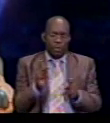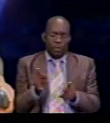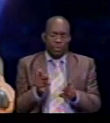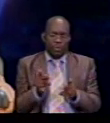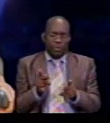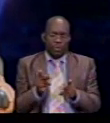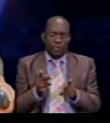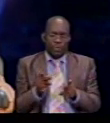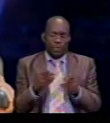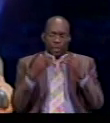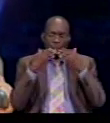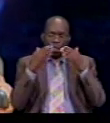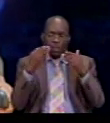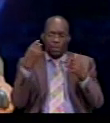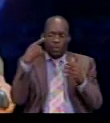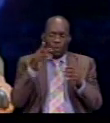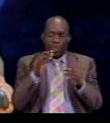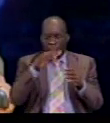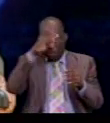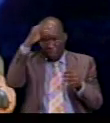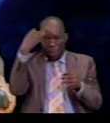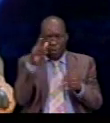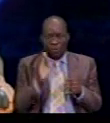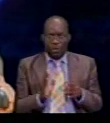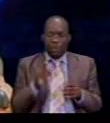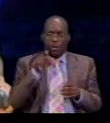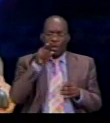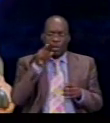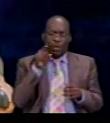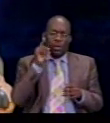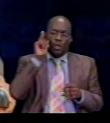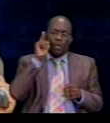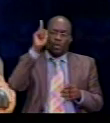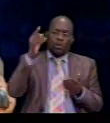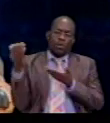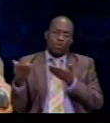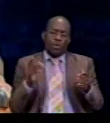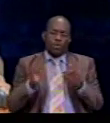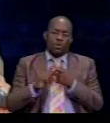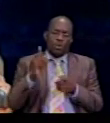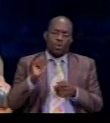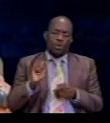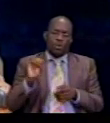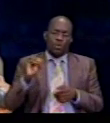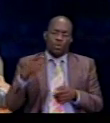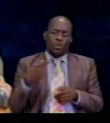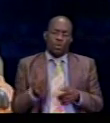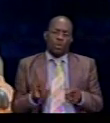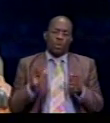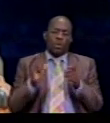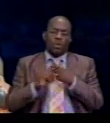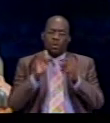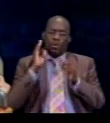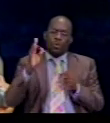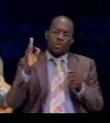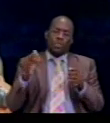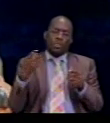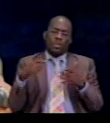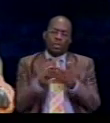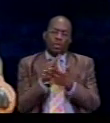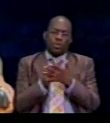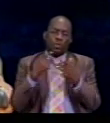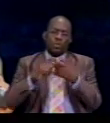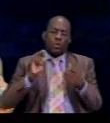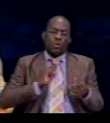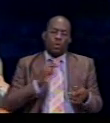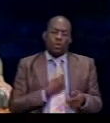Togo. Thank you for the man of God you brought here in Togo. Pour nous prêcher l'évangile. To bring the gospel to us. Merci Seigneur pour tous ceux qui ont suivi